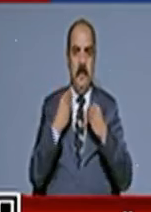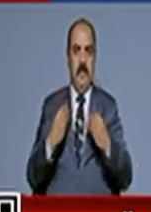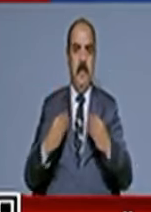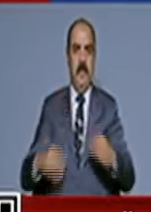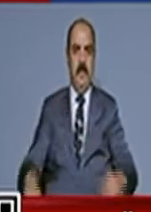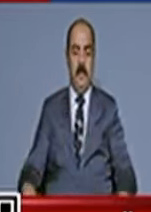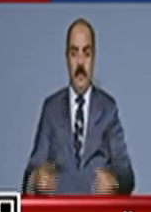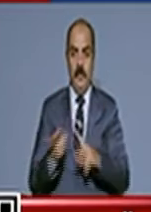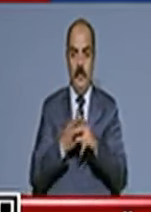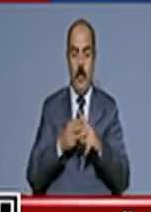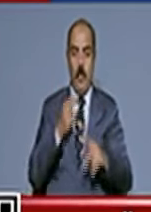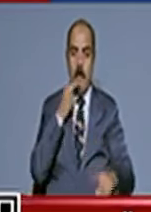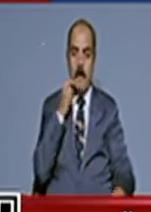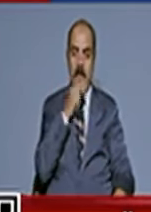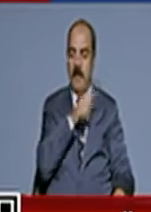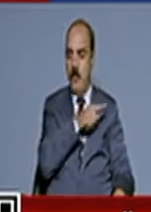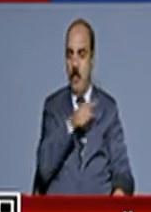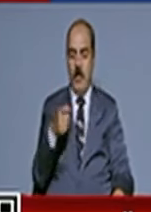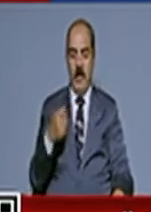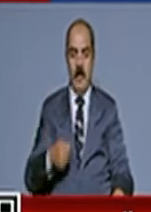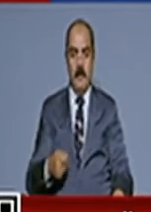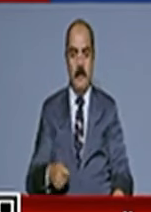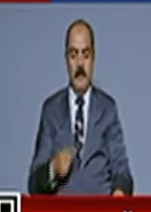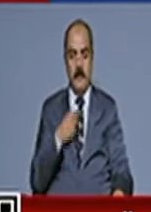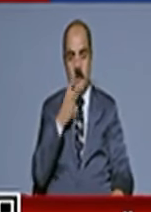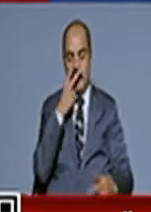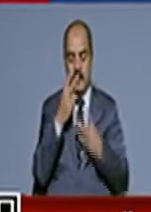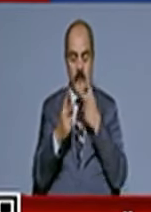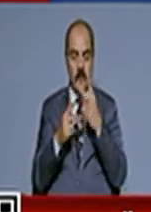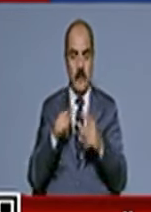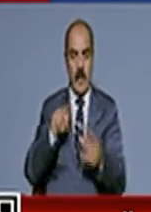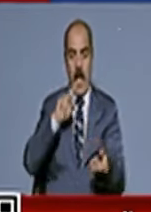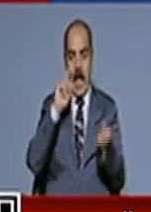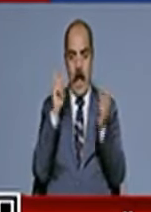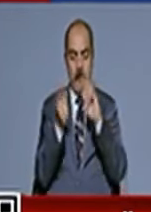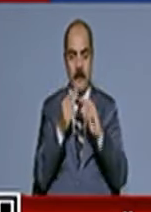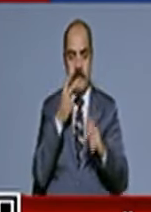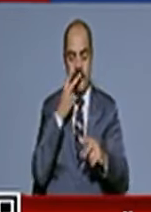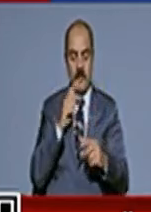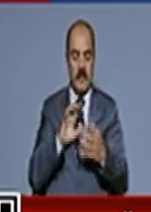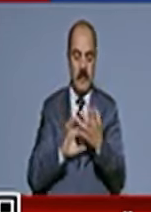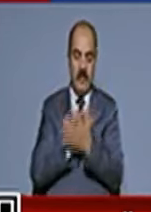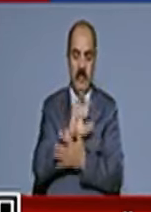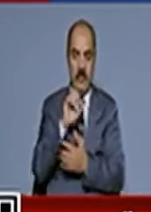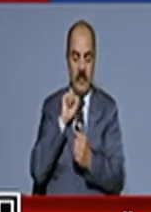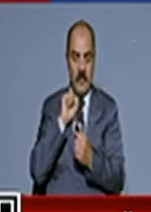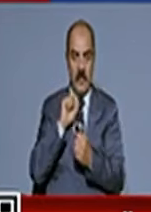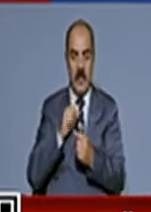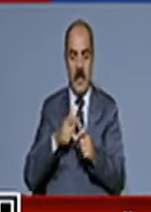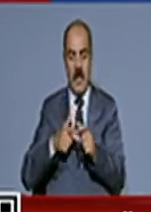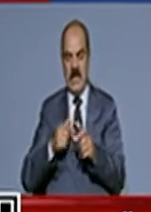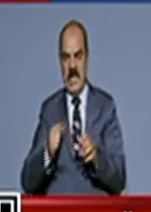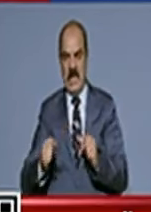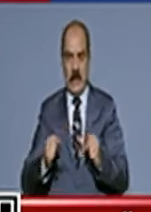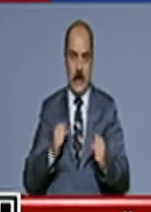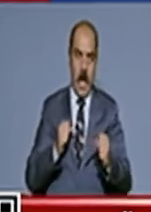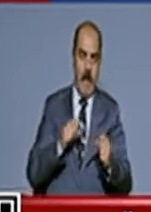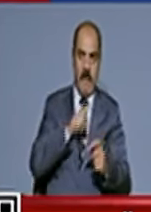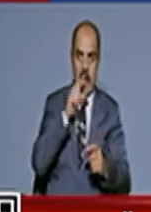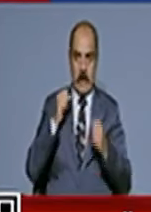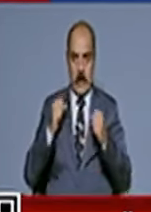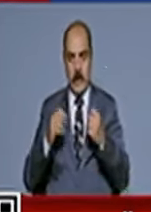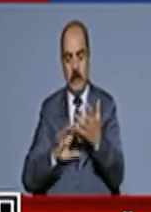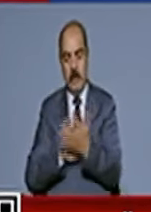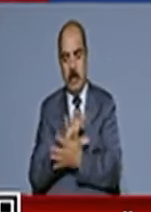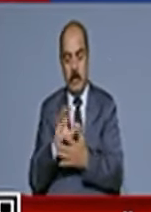السيدات والسادة، أن ما يشهده عالمنا اليوم من أزمة في إمدادات الطاقة العالمية يؤكد